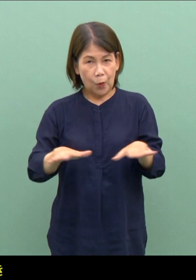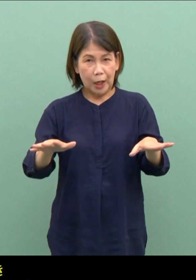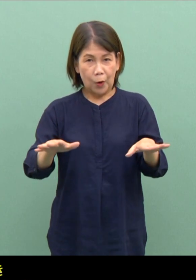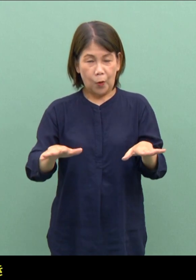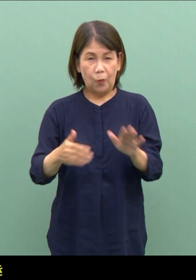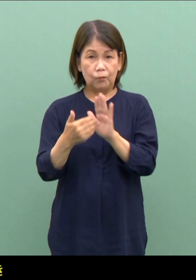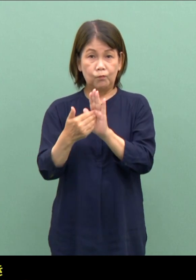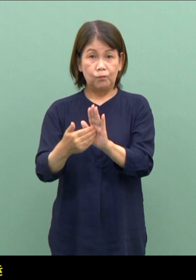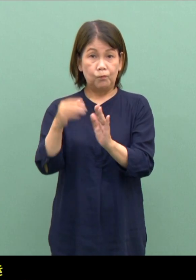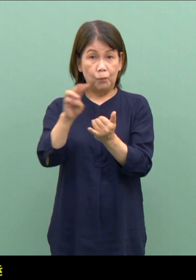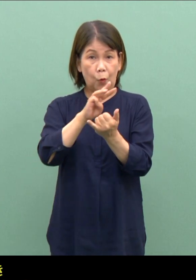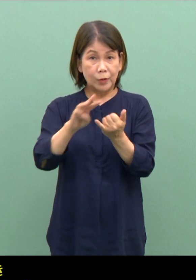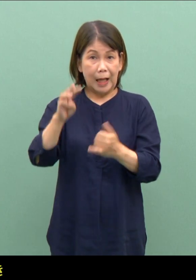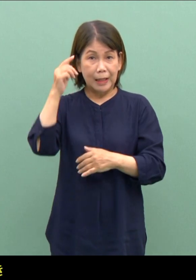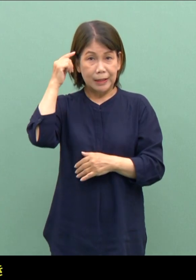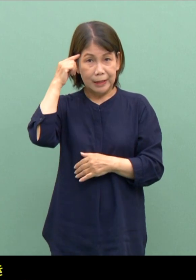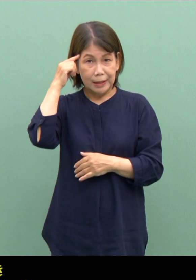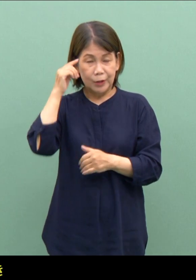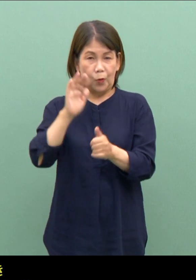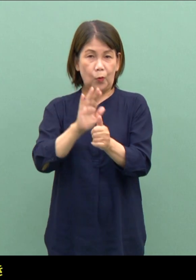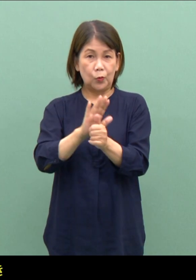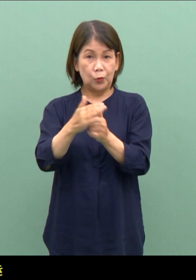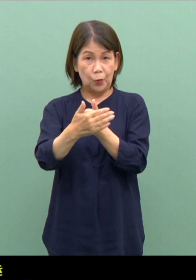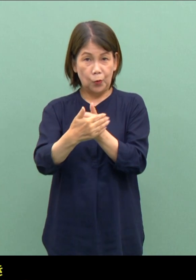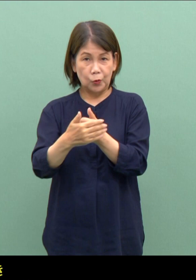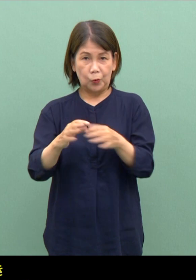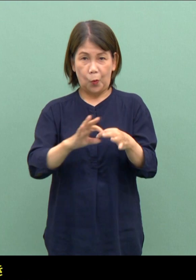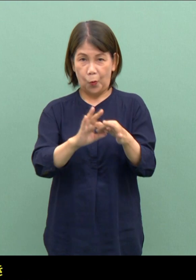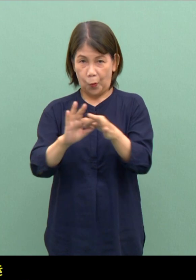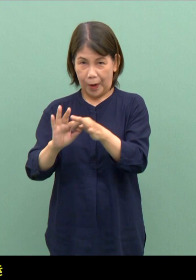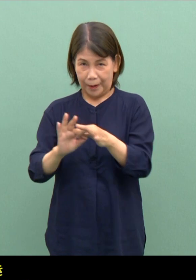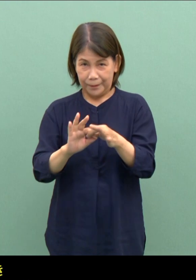よう防災意識と共助の輪。